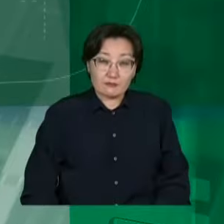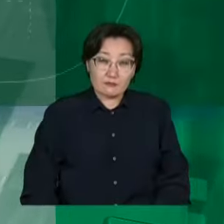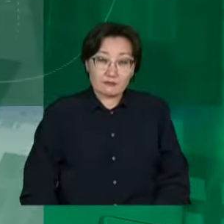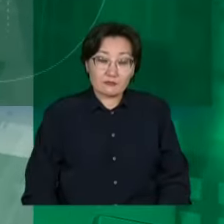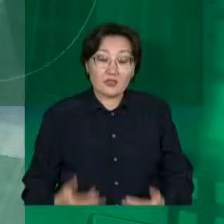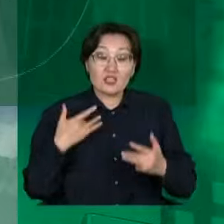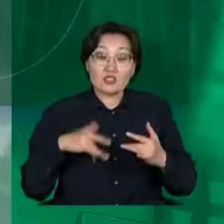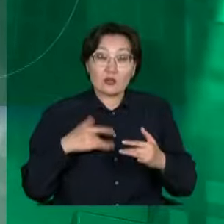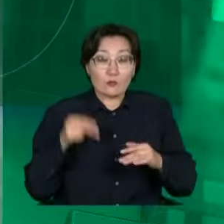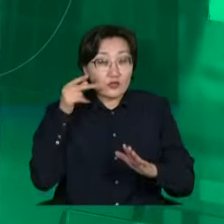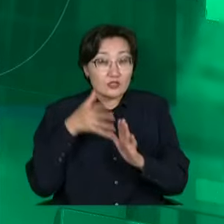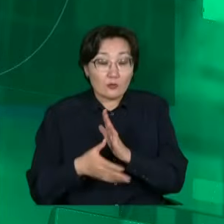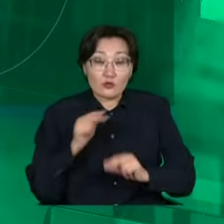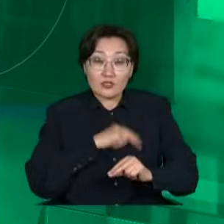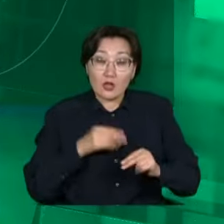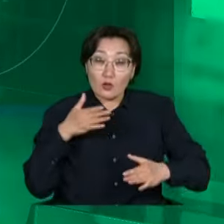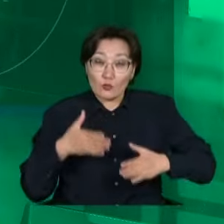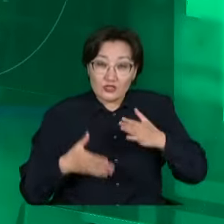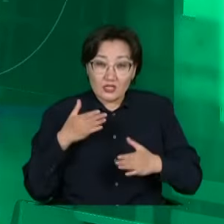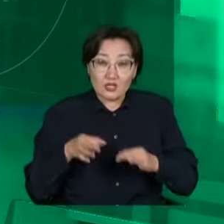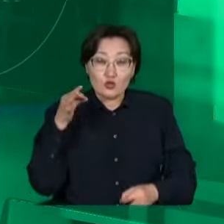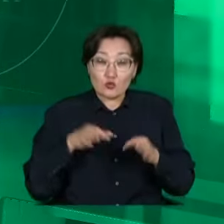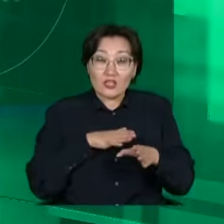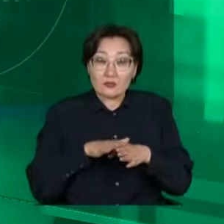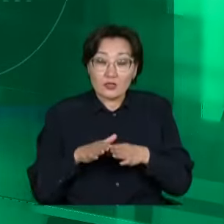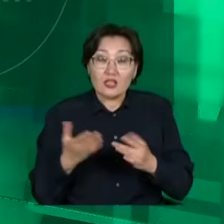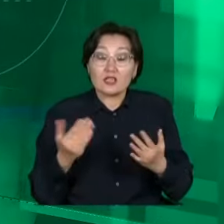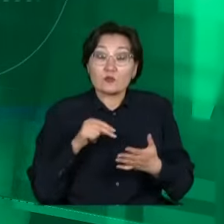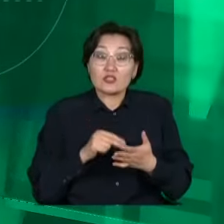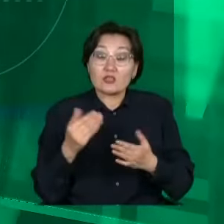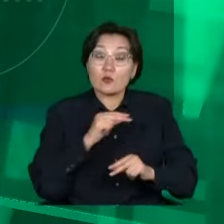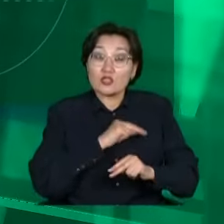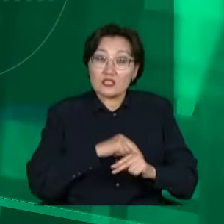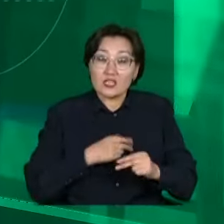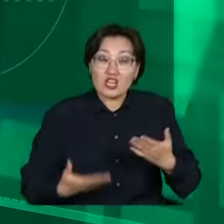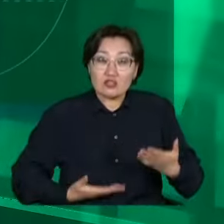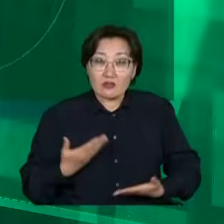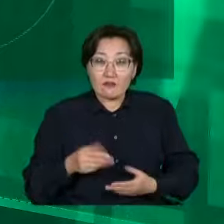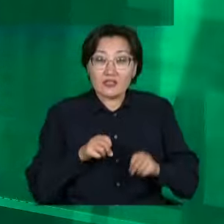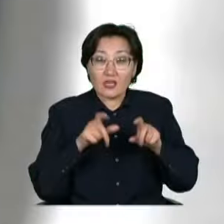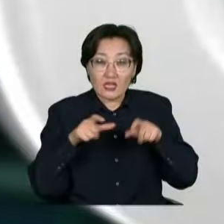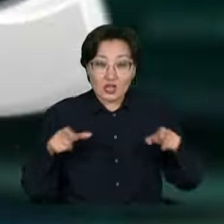В Таразе изучают деятельность робота-судоисполнителя. Как оценили его работу живые коллеги?